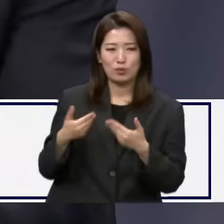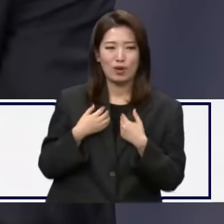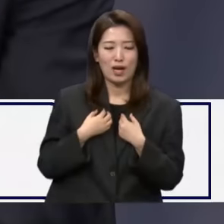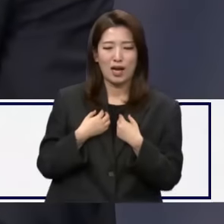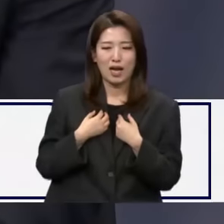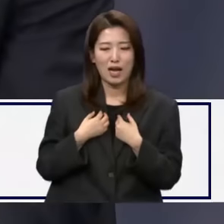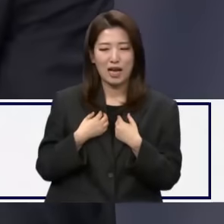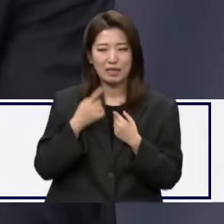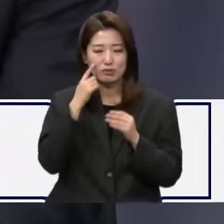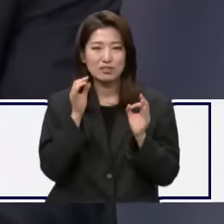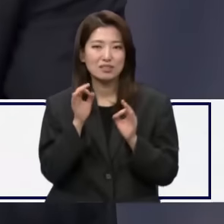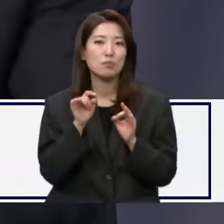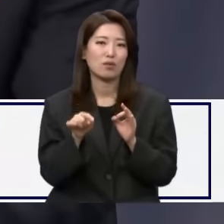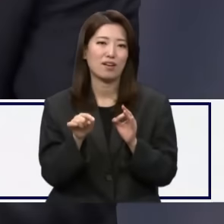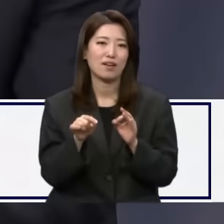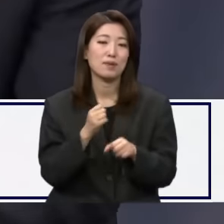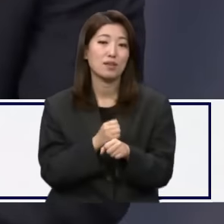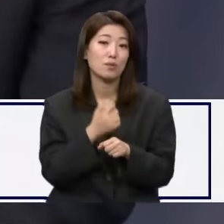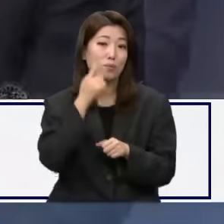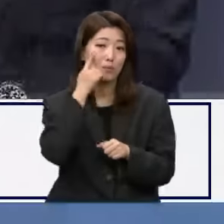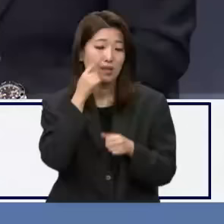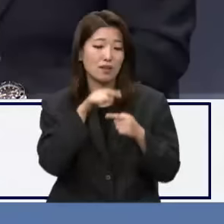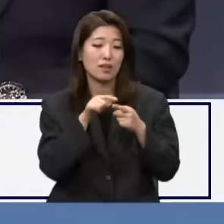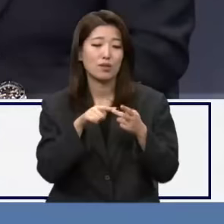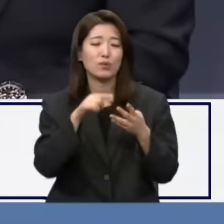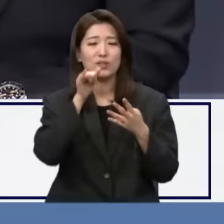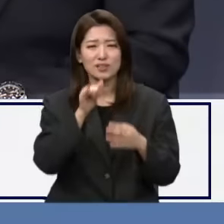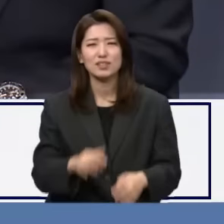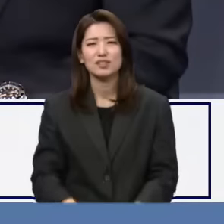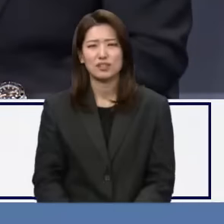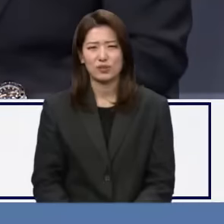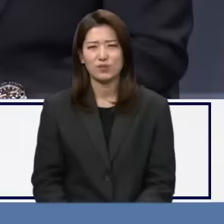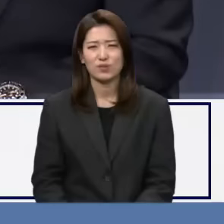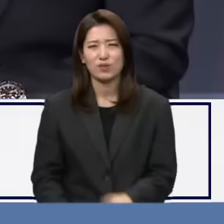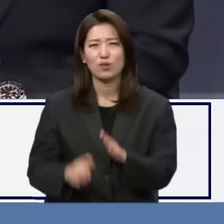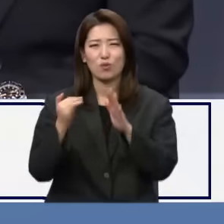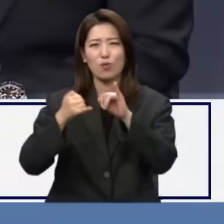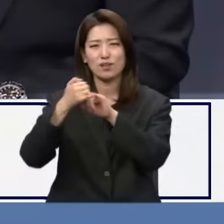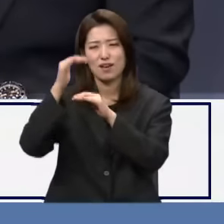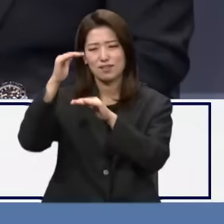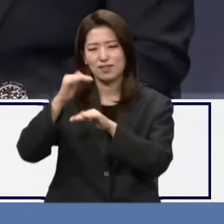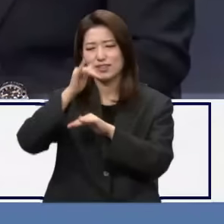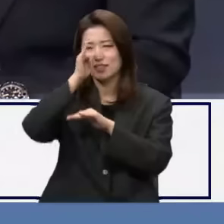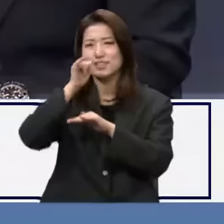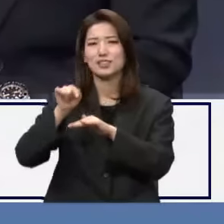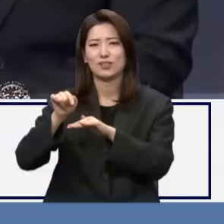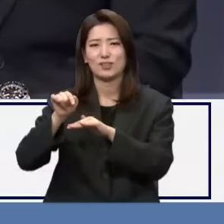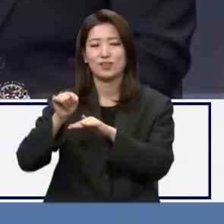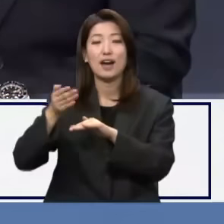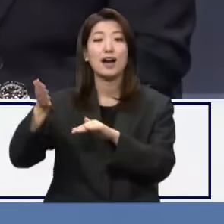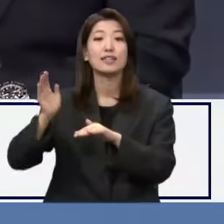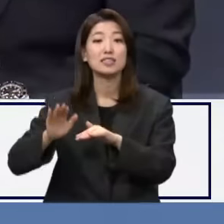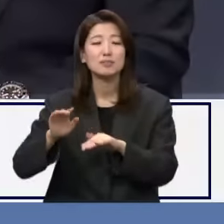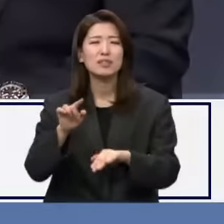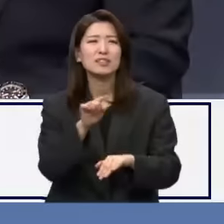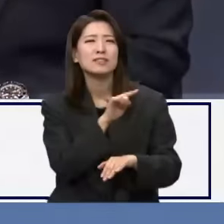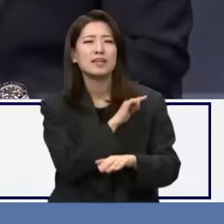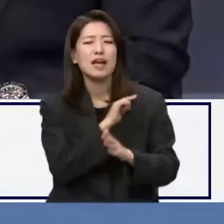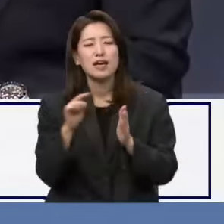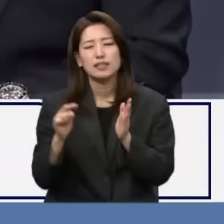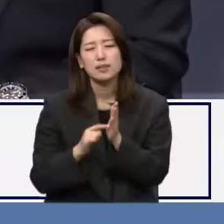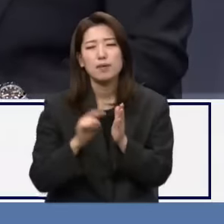내에는 포함은 돼 있습니다 다만 지금 시급한 건 뭐냐 이런 것도 시급하지만 이것도 다 나중에